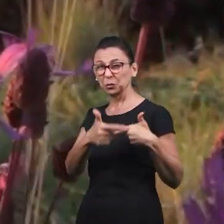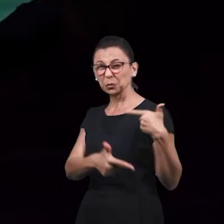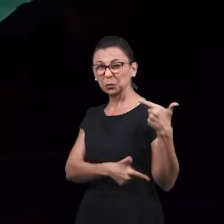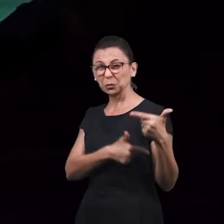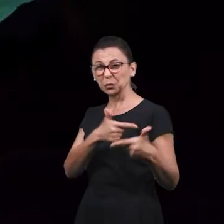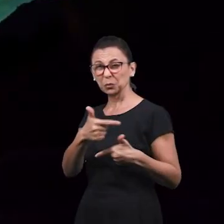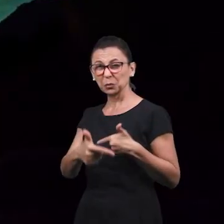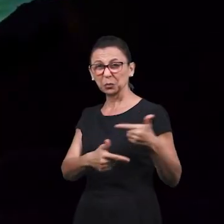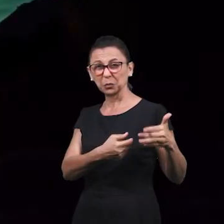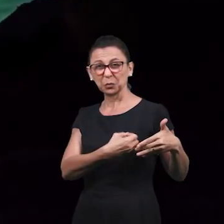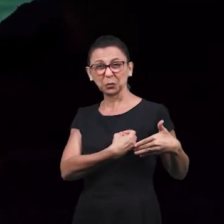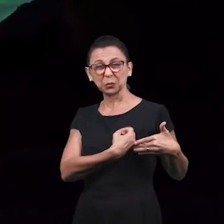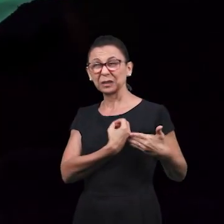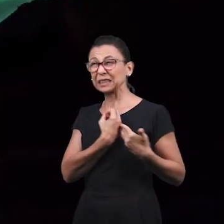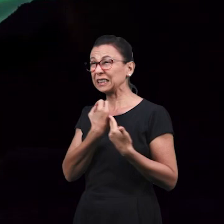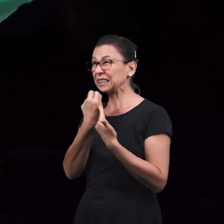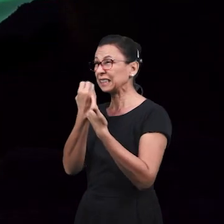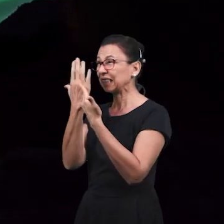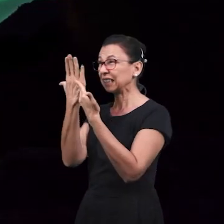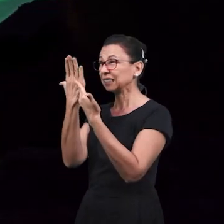convidados